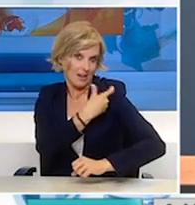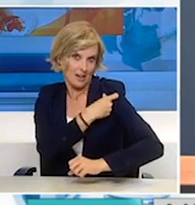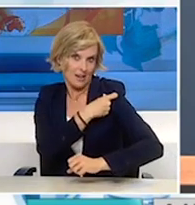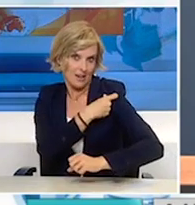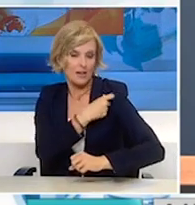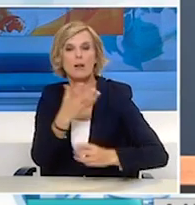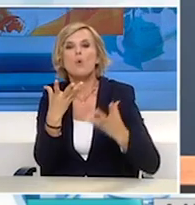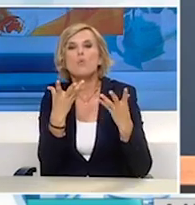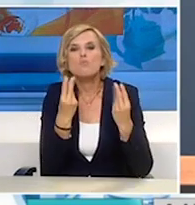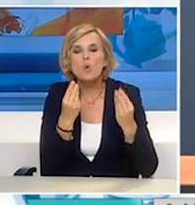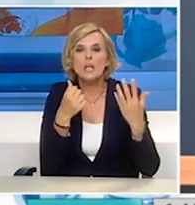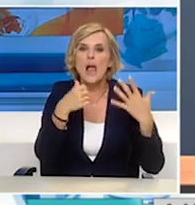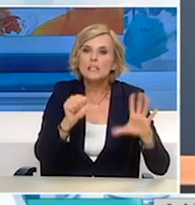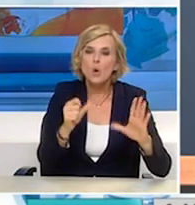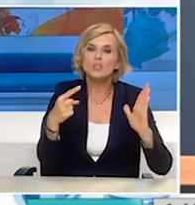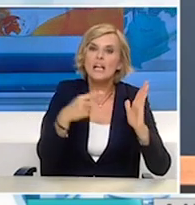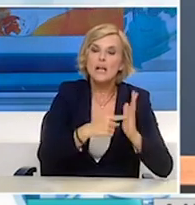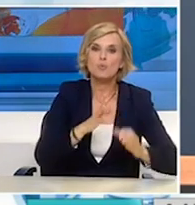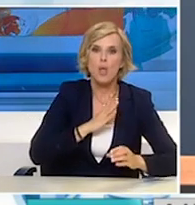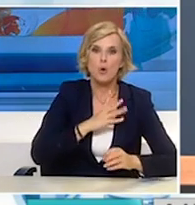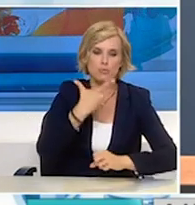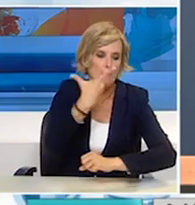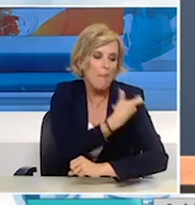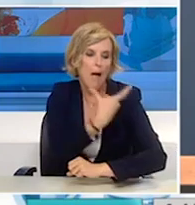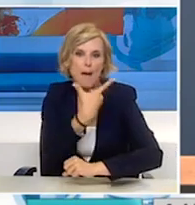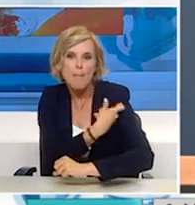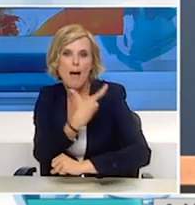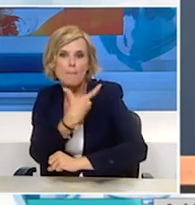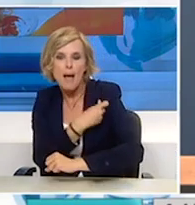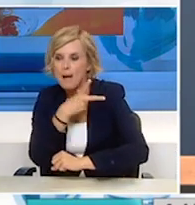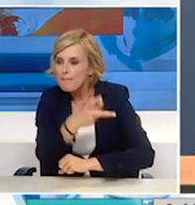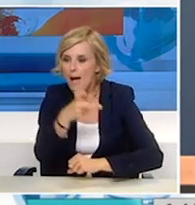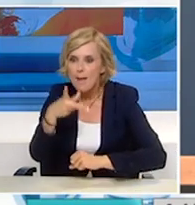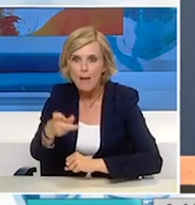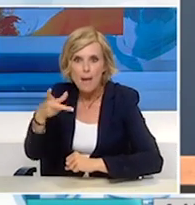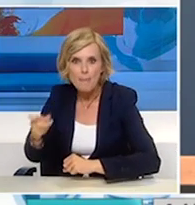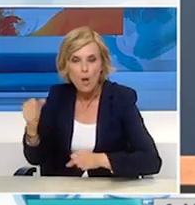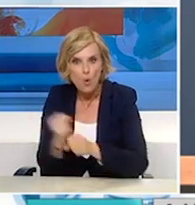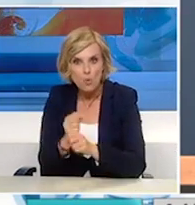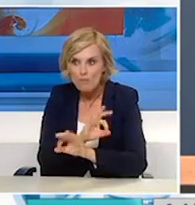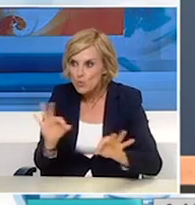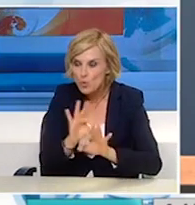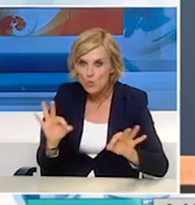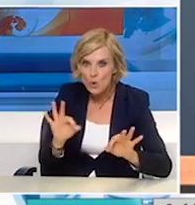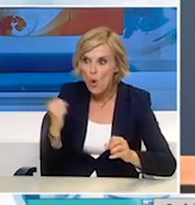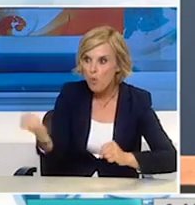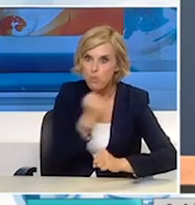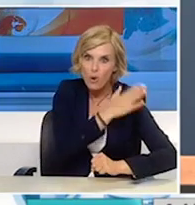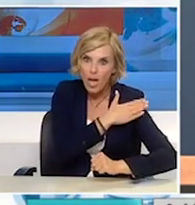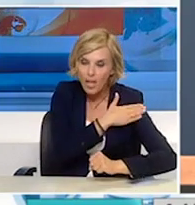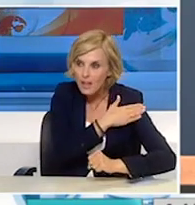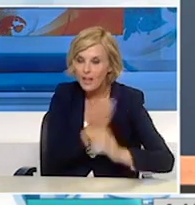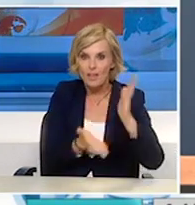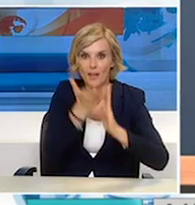εκατοντάδες ανθρώπους, 600, 1000, στους οποίους βλέπουν αν δουλεύει καλά αυτή η μεσαία δόση, χωρίς ανεπιθύμητες ενέργειες, με ασφάλεια